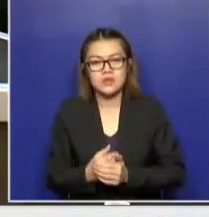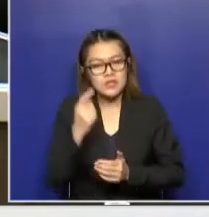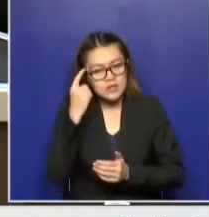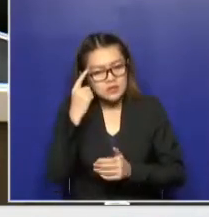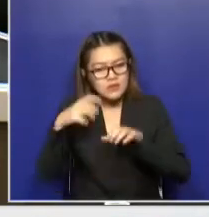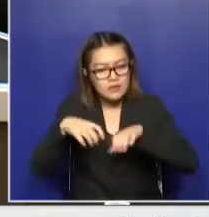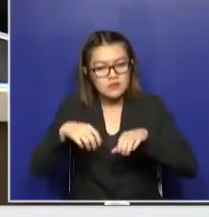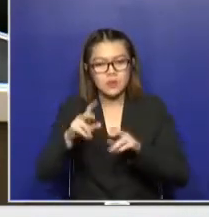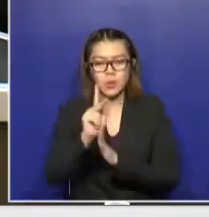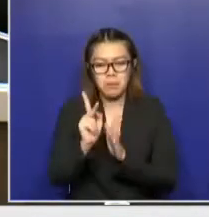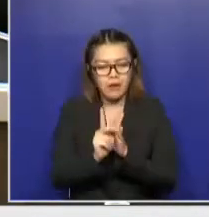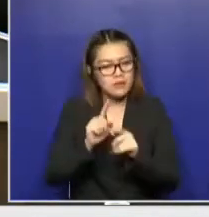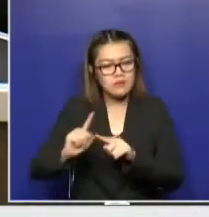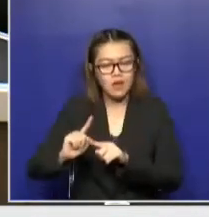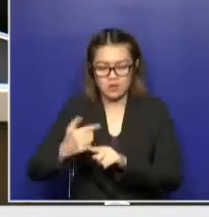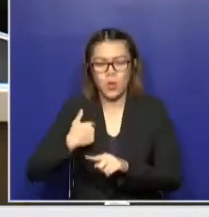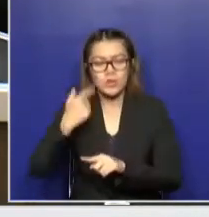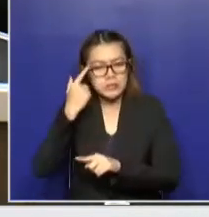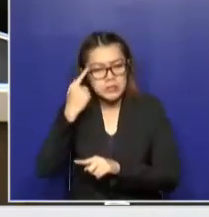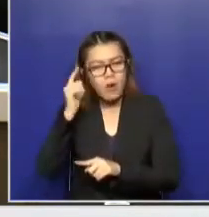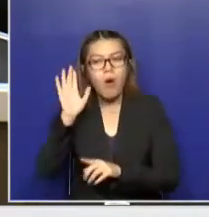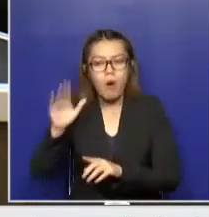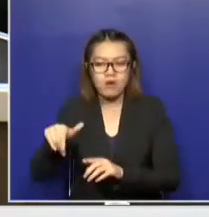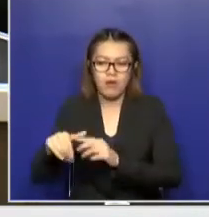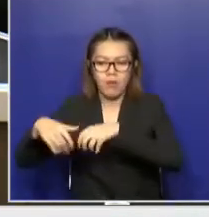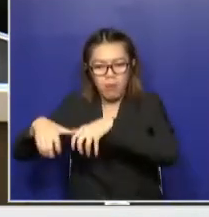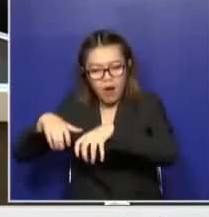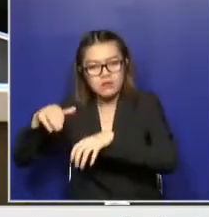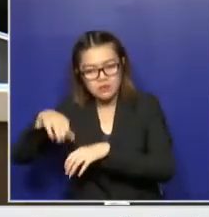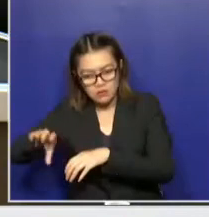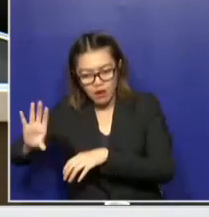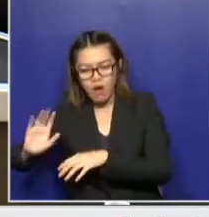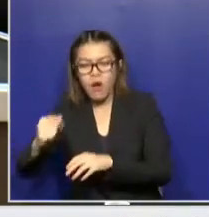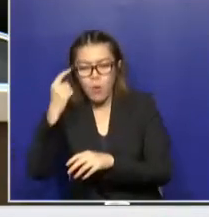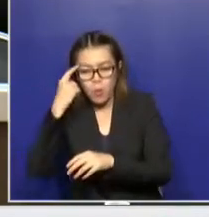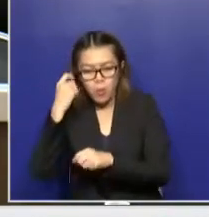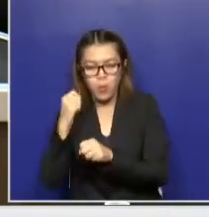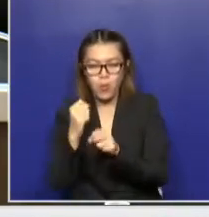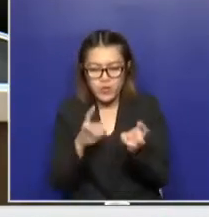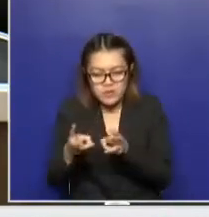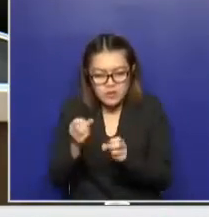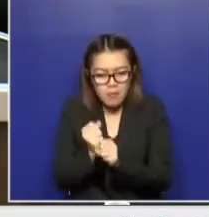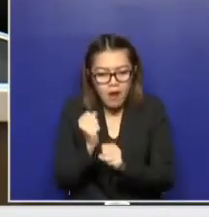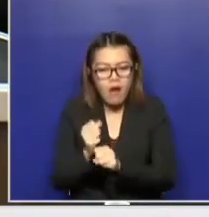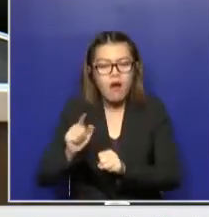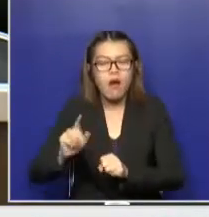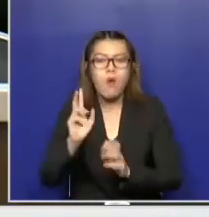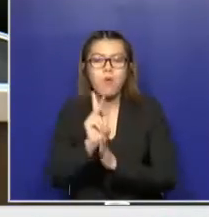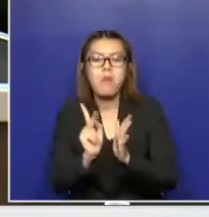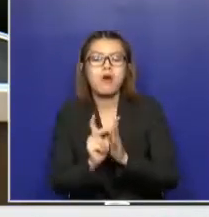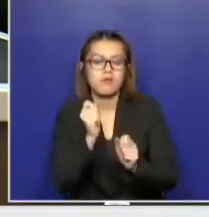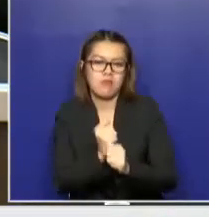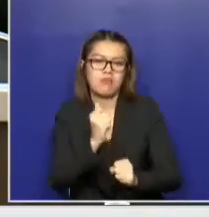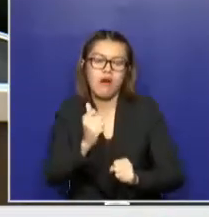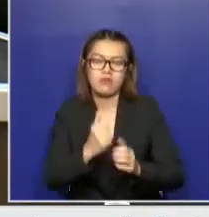โดยท่านจะต้องเป็นผู้ประกอบการมาก่อนต้องมีความรู้ความเข้าใจวิธีการประกอบการก่อนท่านจึงเขียนกฎหมายได้ถ้าท่านเขียนอย่าง